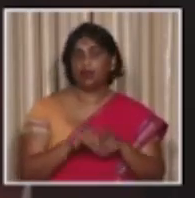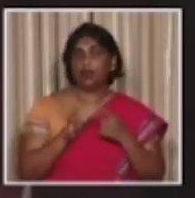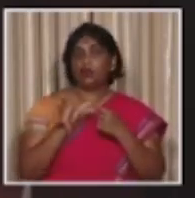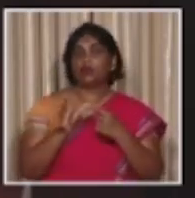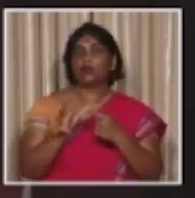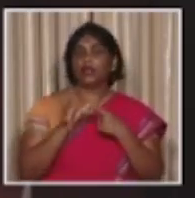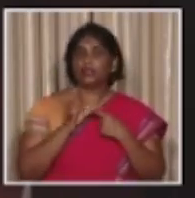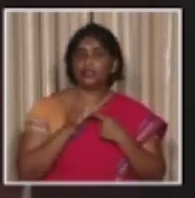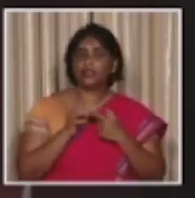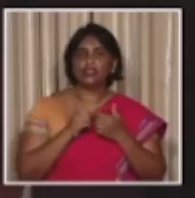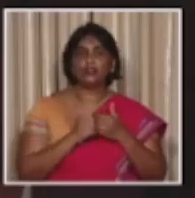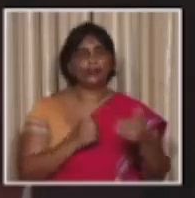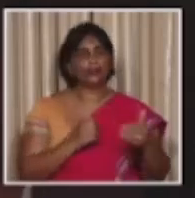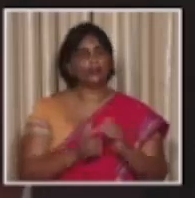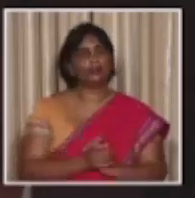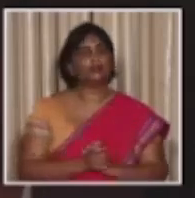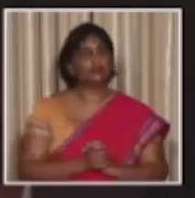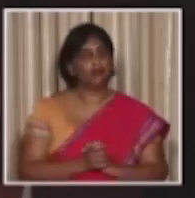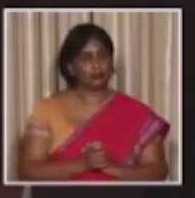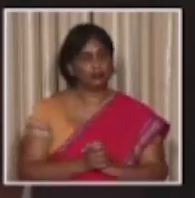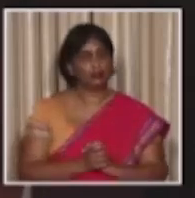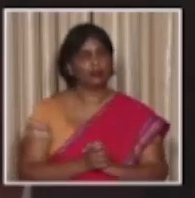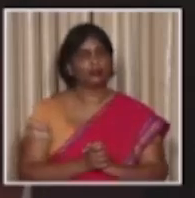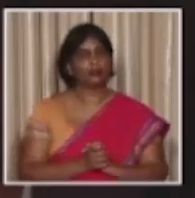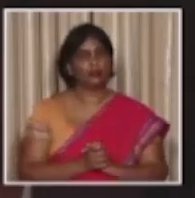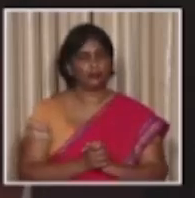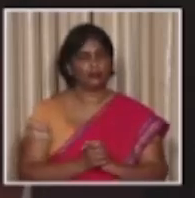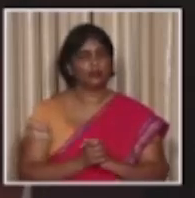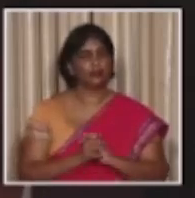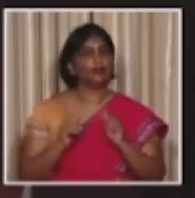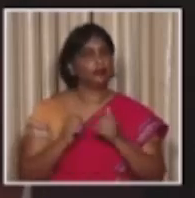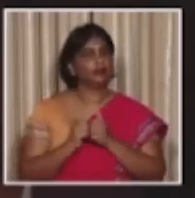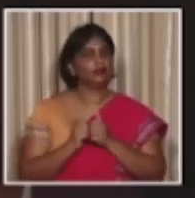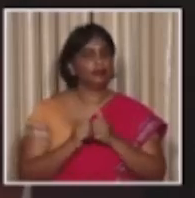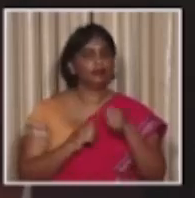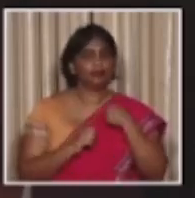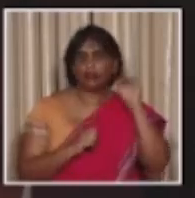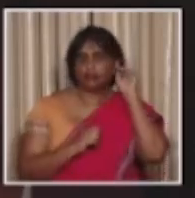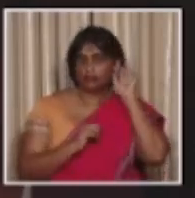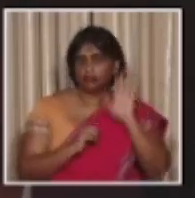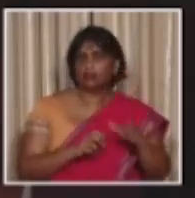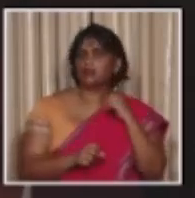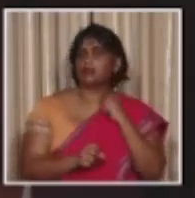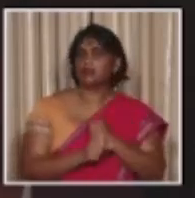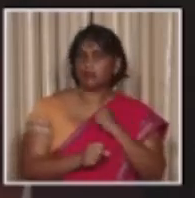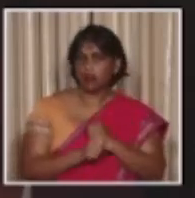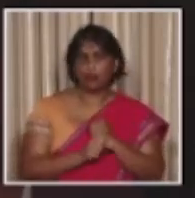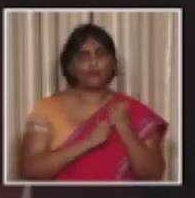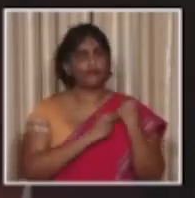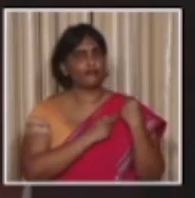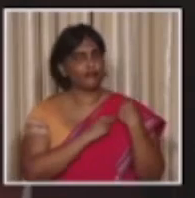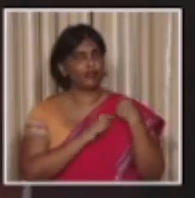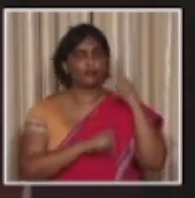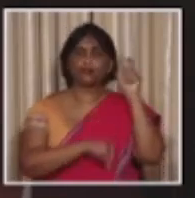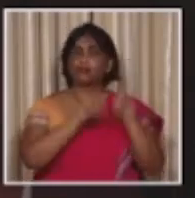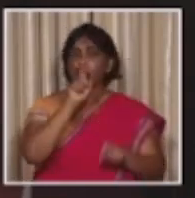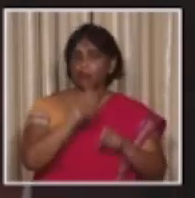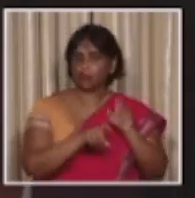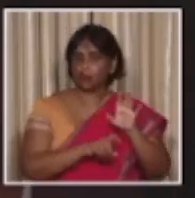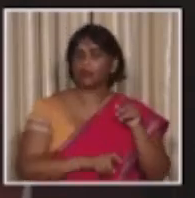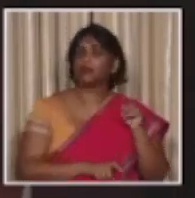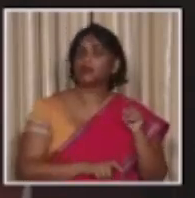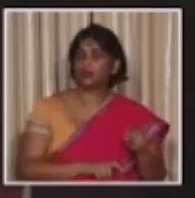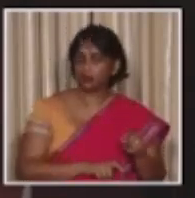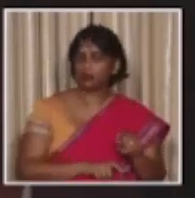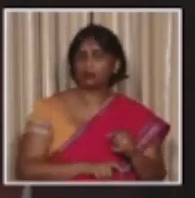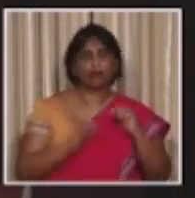අපිට අවශ්‍යයි. ඒ වගේම මම අර ලයිස්තුව කියාගෙන ගියා, මට දැනගන්න කැමති මේ ආණ්ඩුවේ වගකිව යුතු පුද්ගලින්ගෙන්